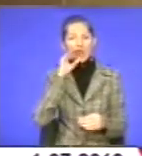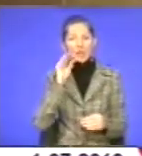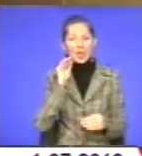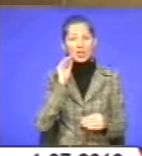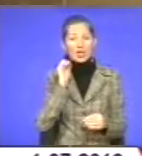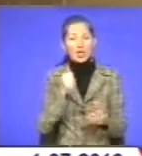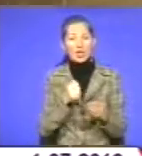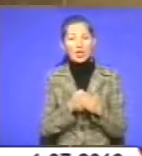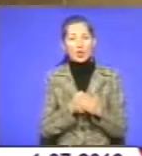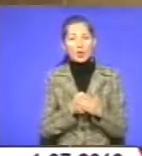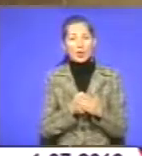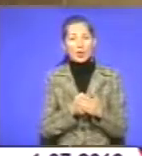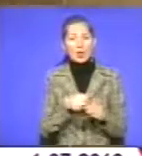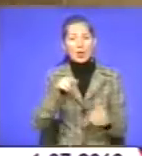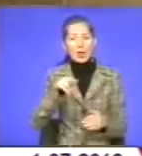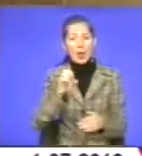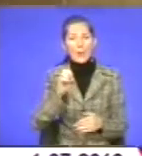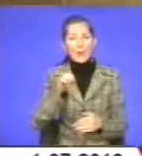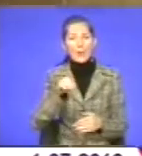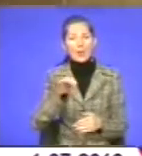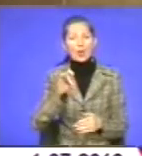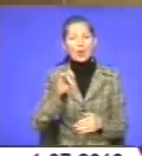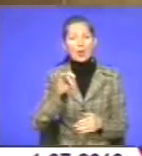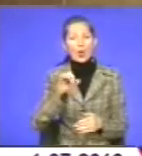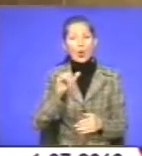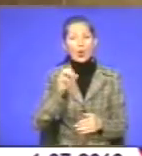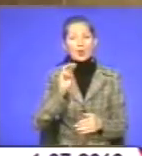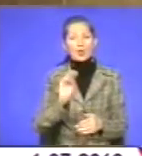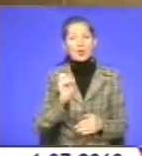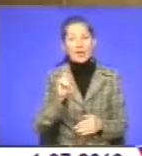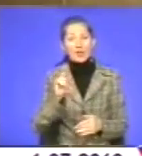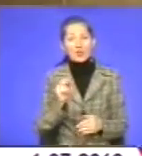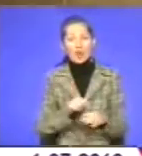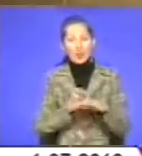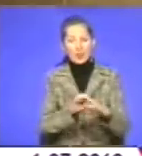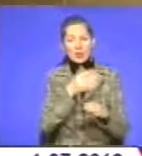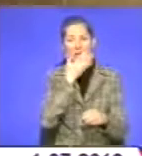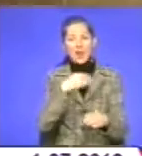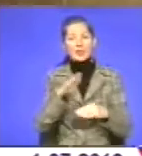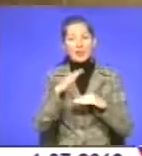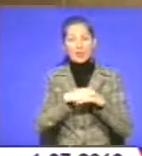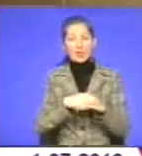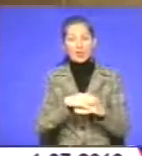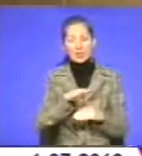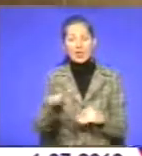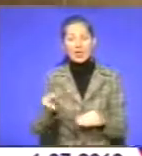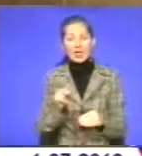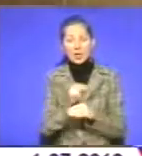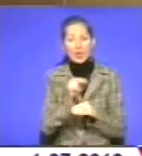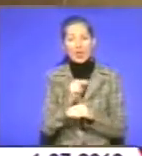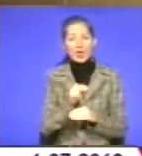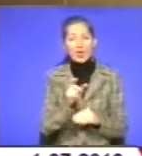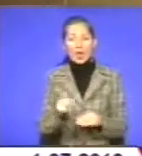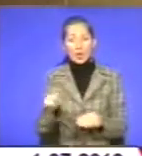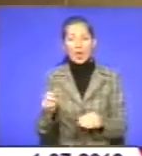до Петрушевича ми провели дуже гарний вечір. І діти навчають людей робити писанки,